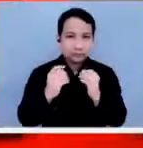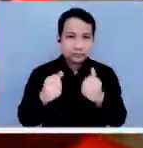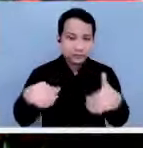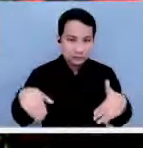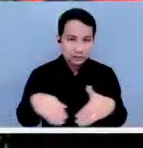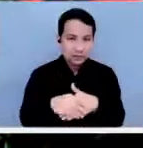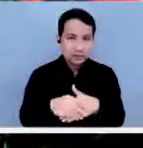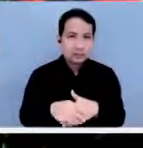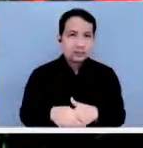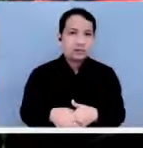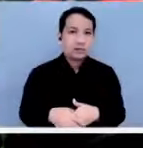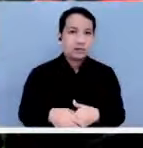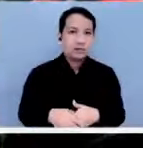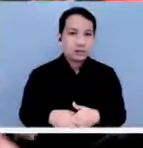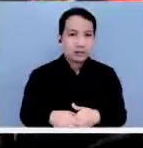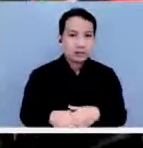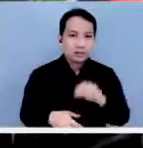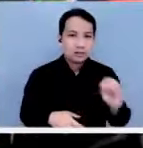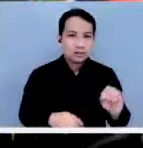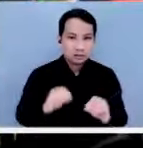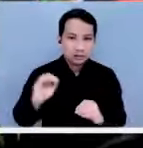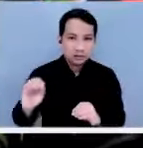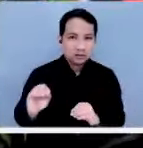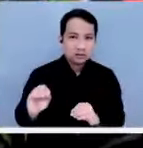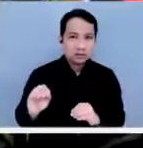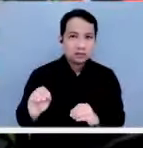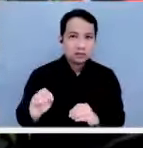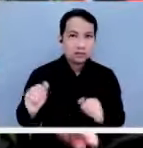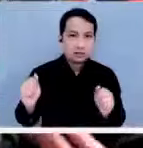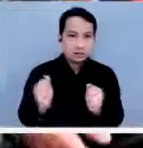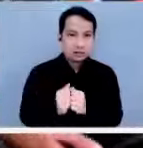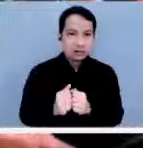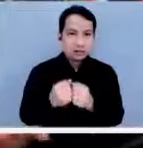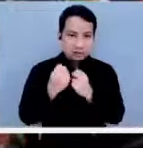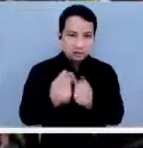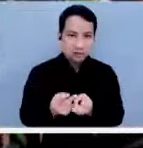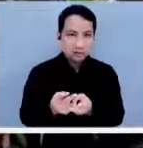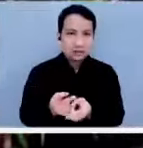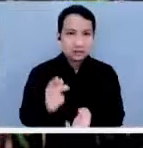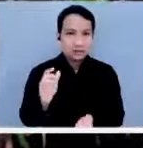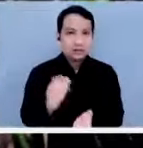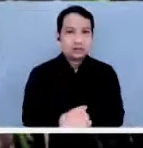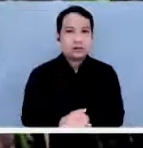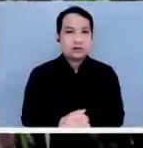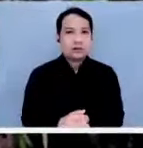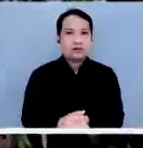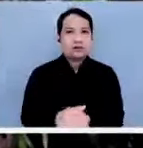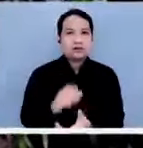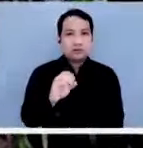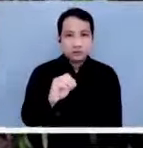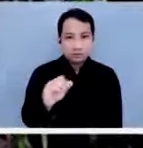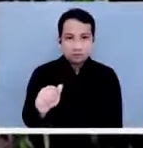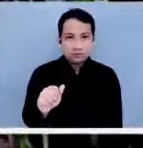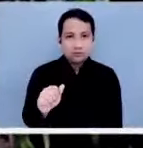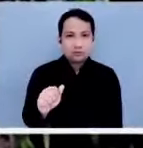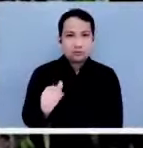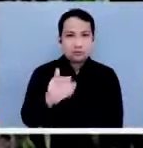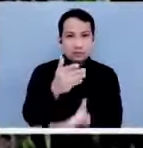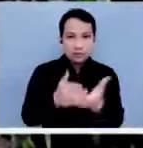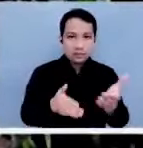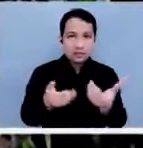ang inyong ari-arian na naipundar ng iyong ka-live-in partner ay co-owned o hati kayong